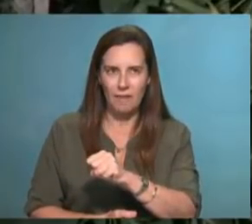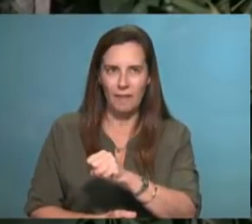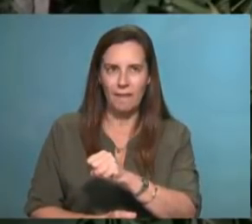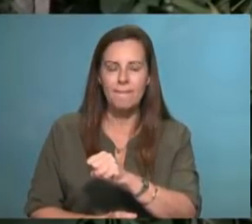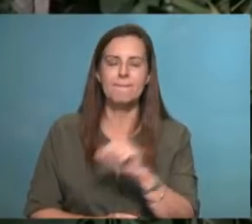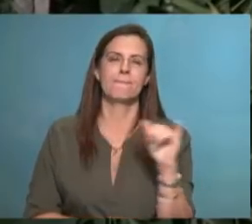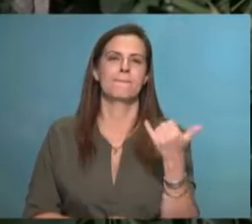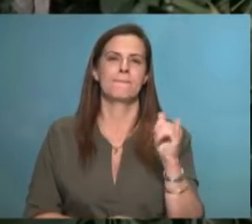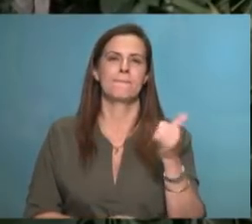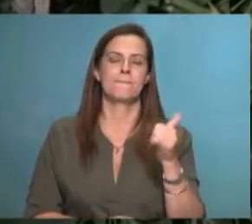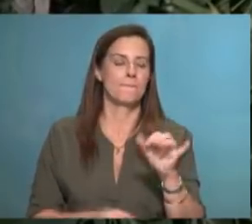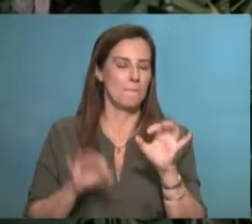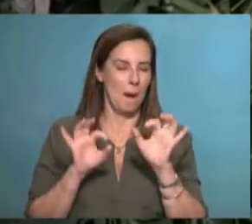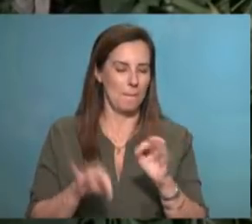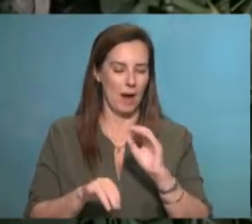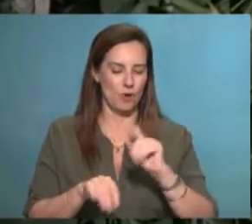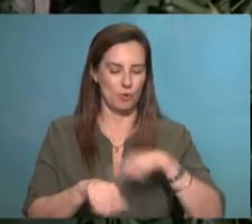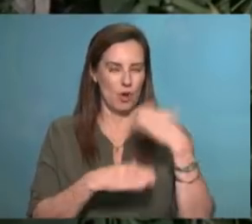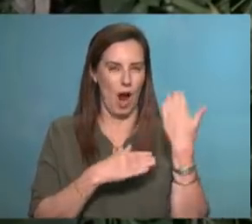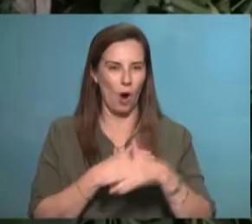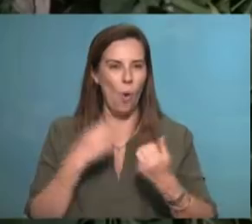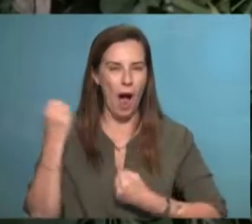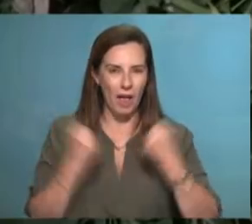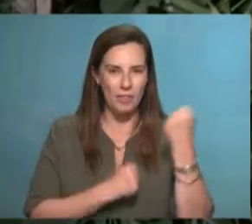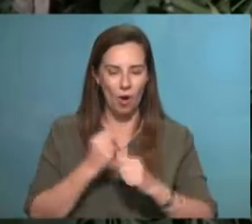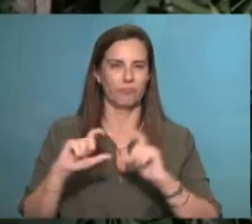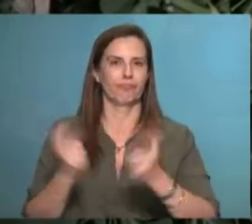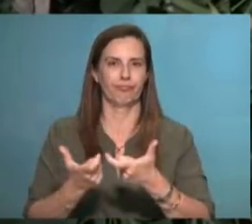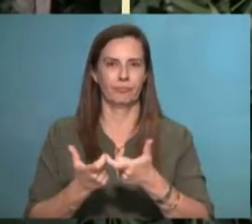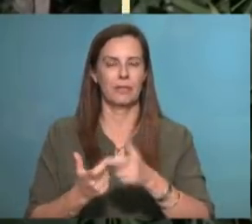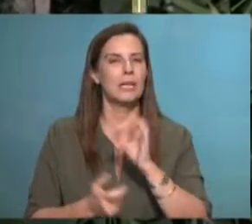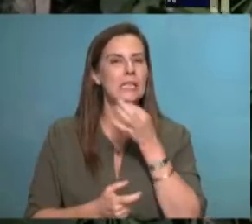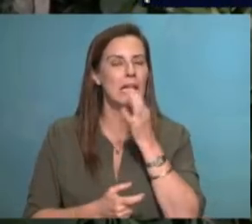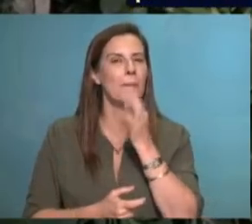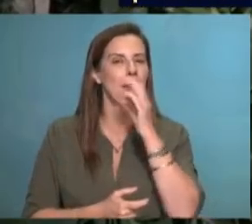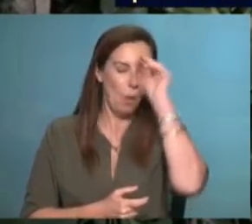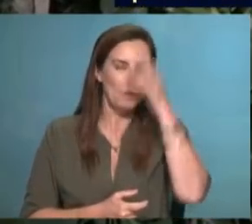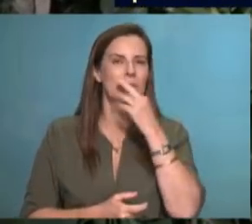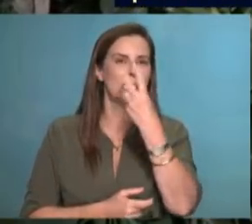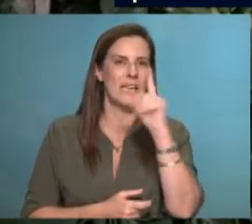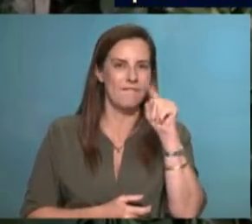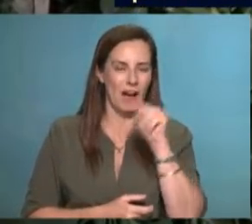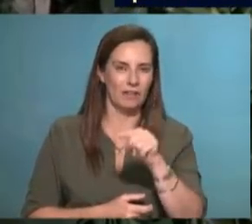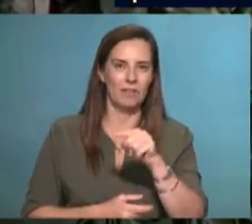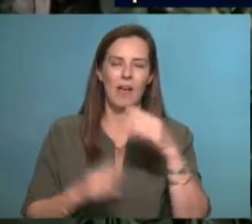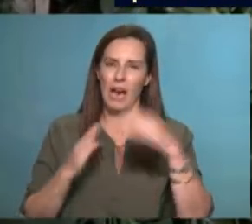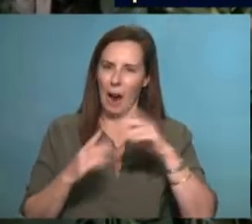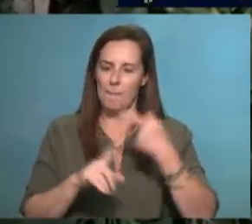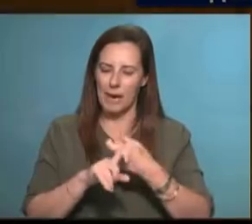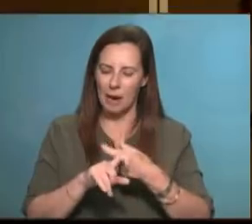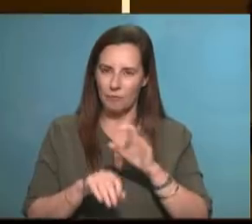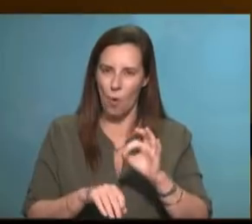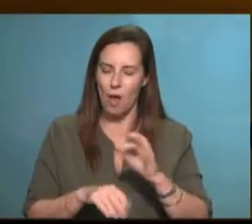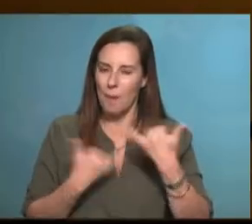נכון רומי, זה קורה ממש בשעה האחרונה, הנהג נעצר, מדובר בצעיר בן 21, גם הוא תושב העיר, וממש בדקות